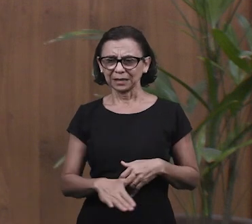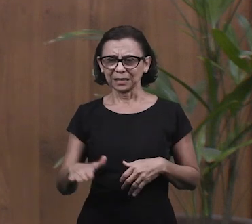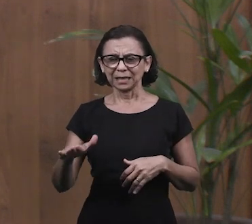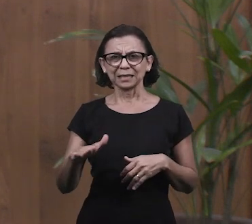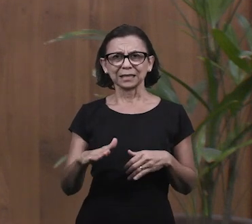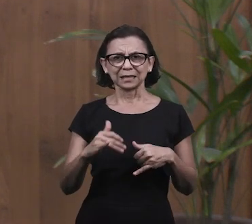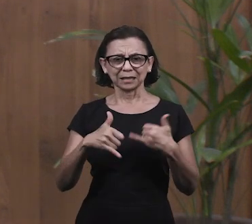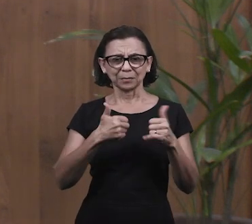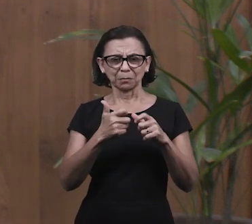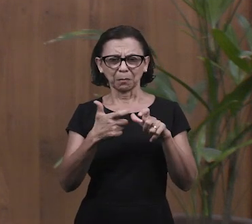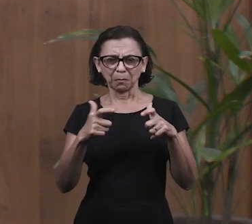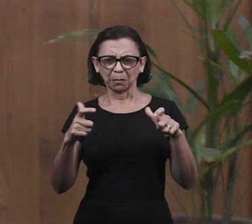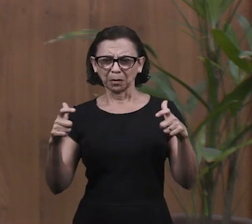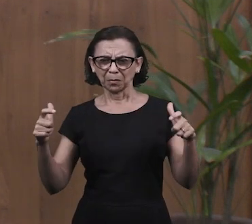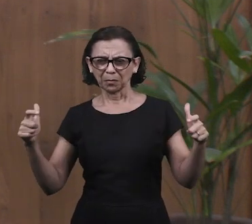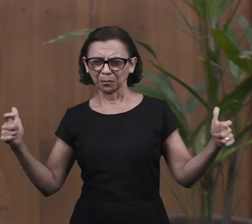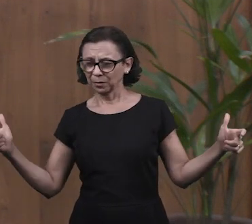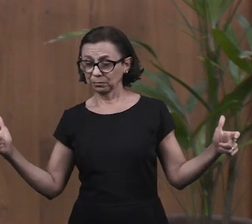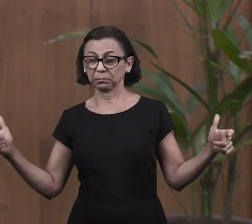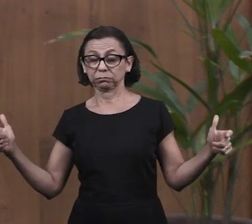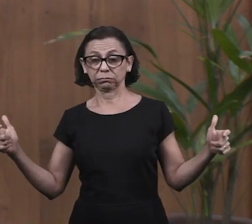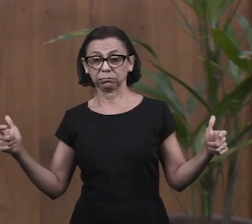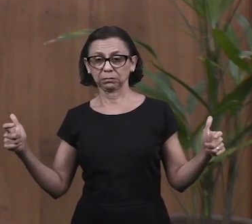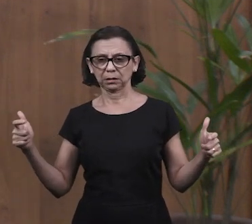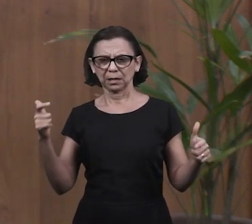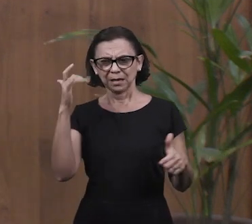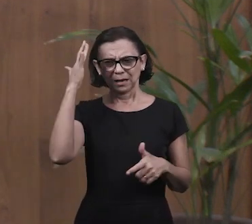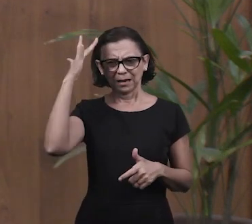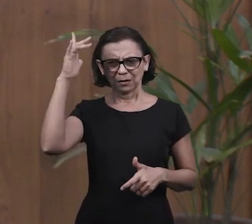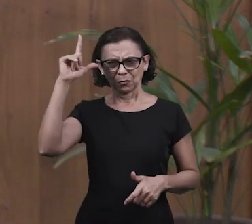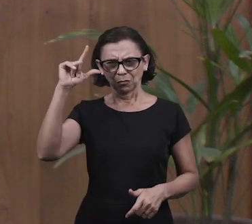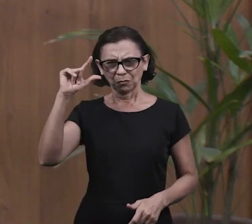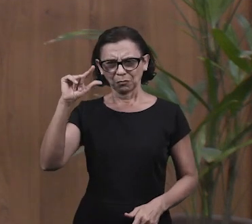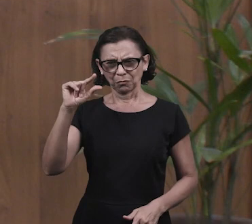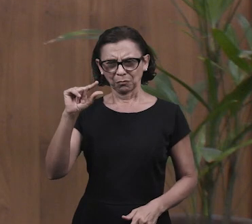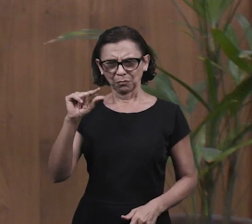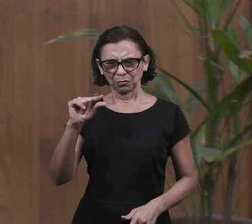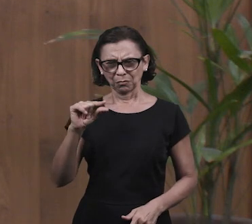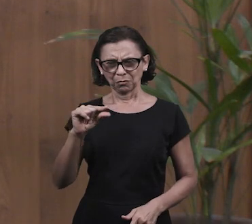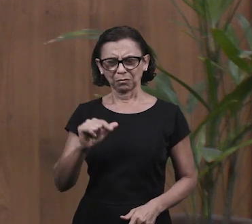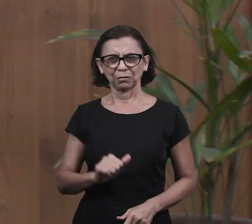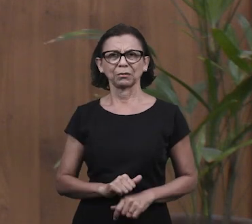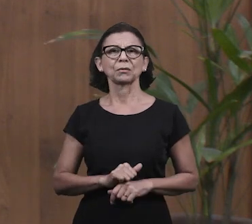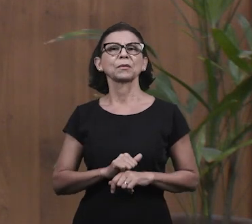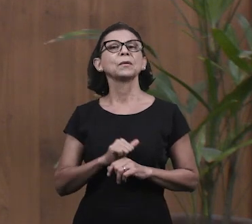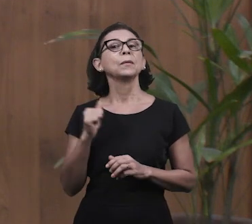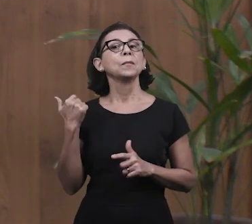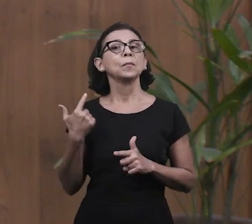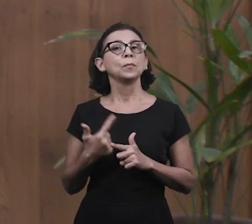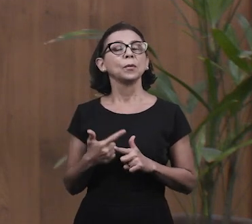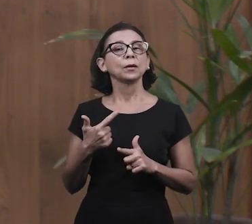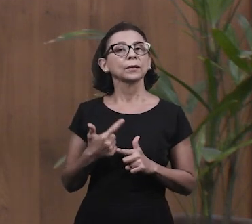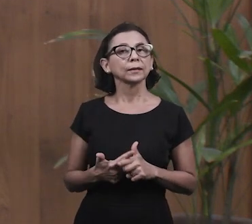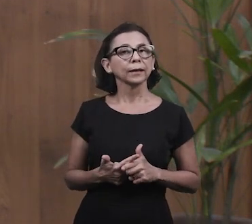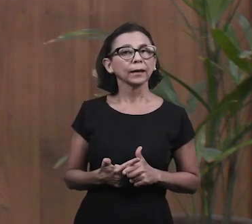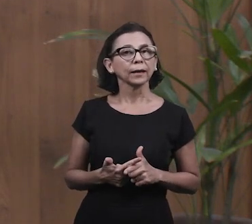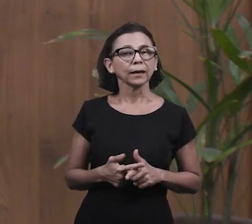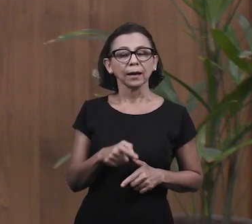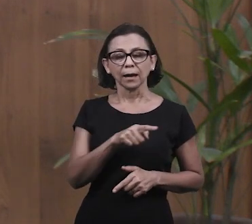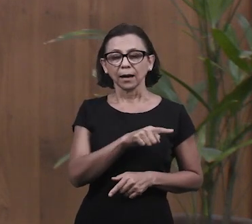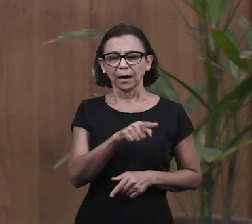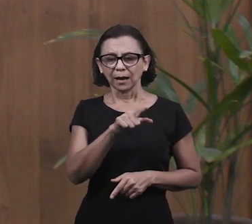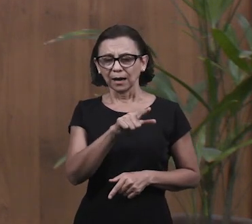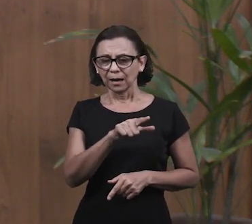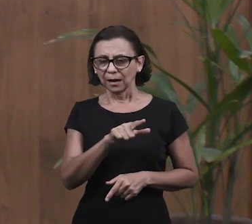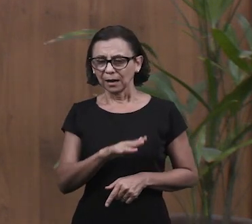l'article publié dans un journal, un grand journal européen, donc les enfants qui sont